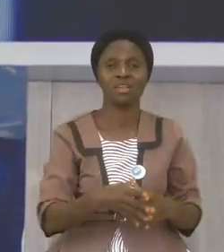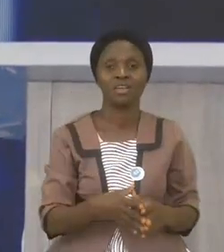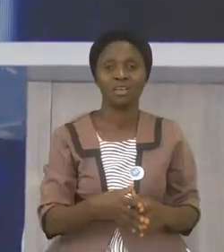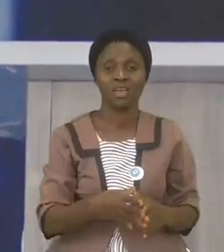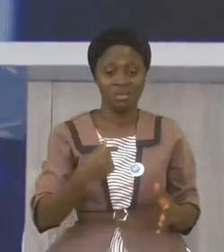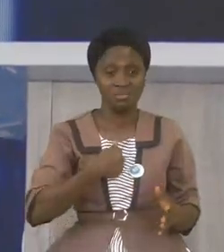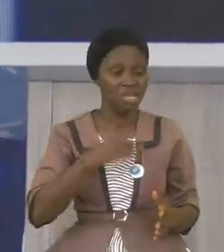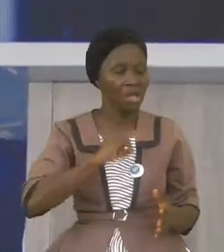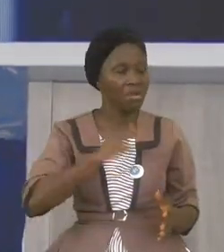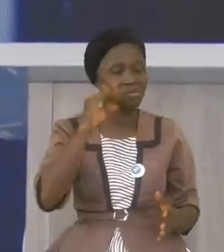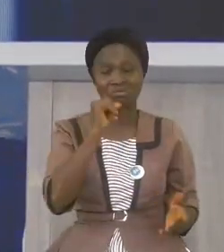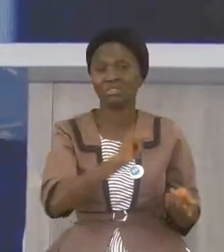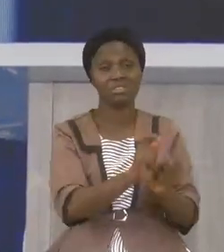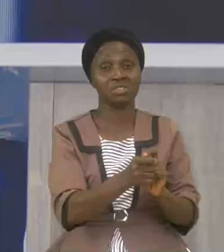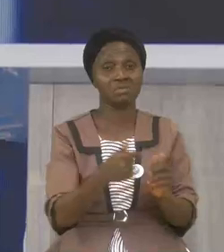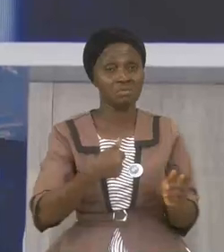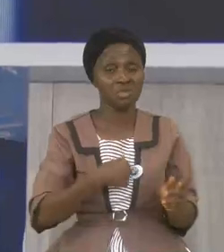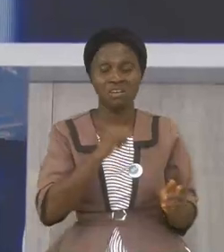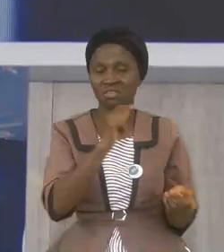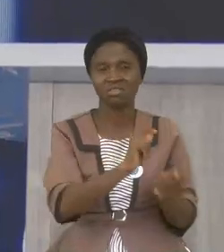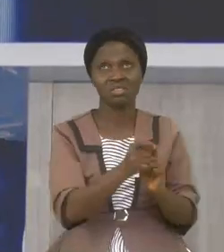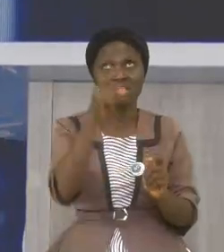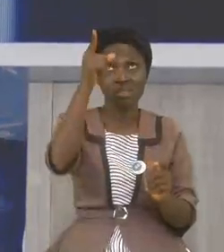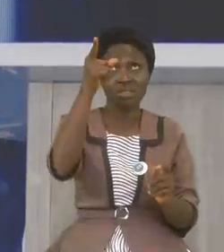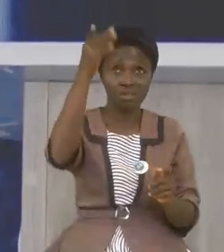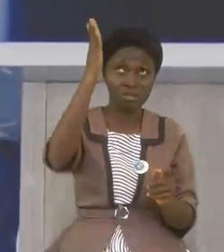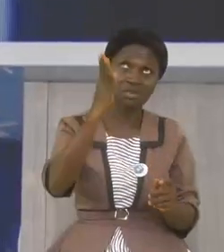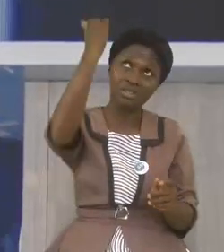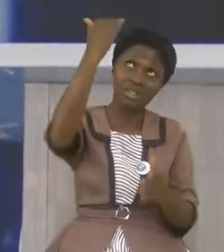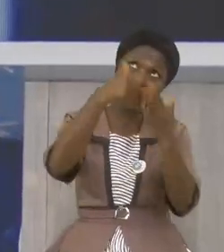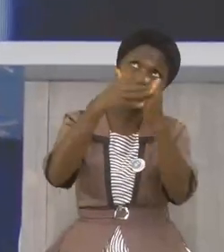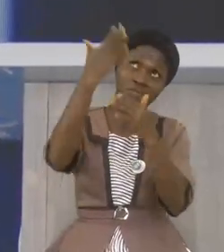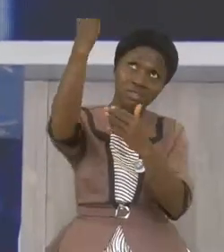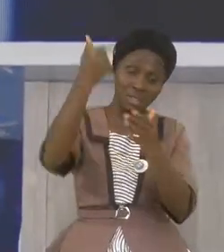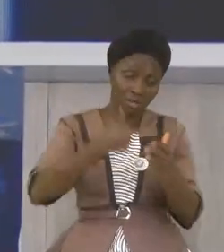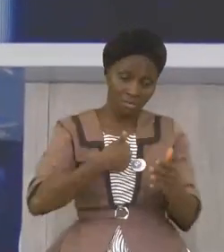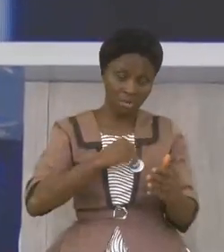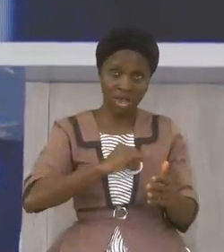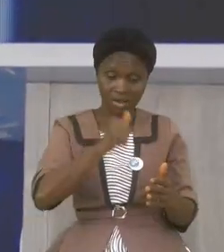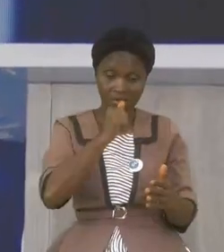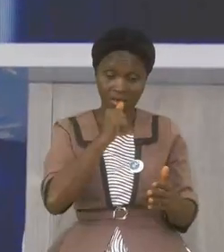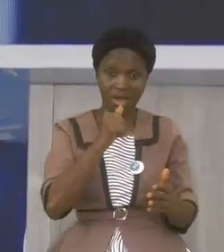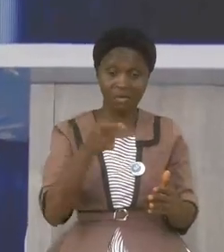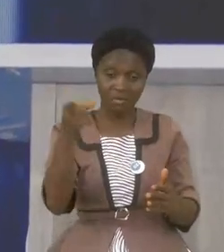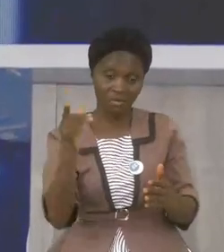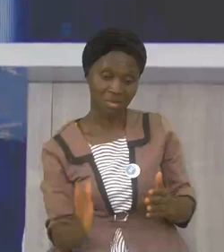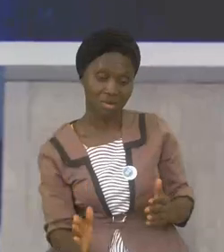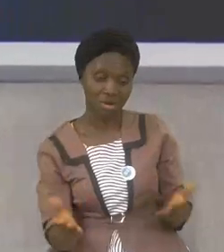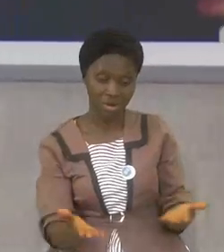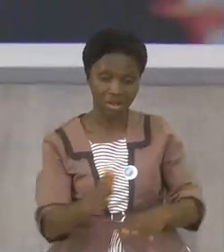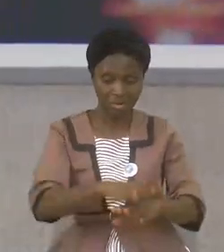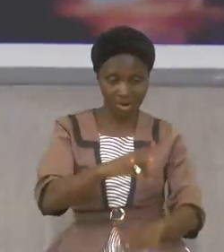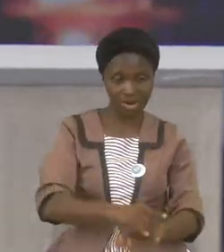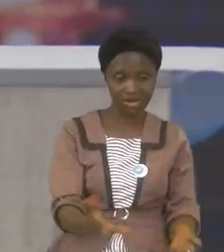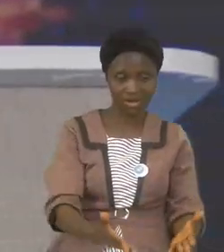vais montrer à ce Dieu-là que je suis qui je suis. Je ne vais pas changer, je ne vais pas changer. Lui, il est Dieu